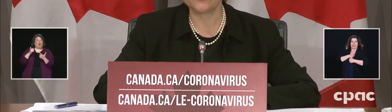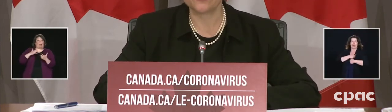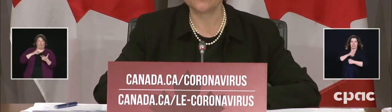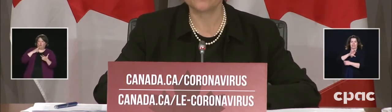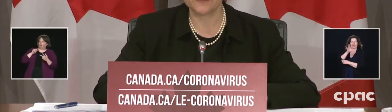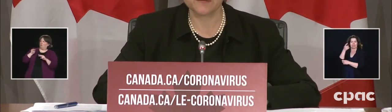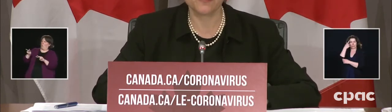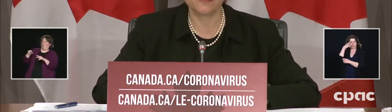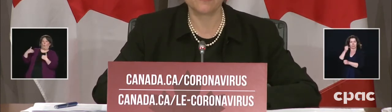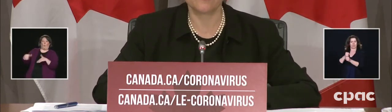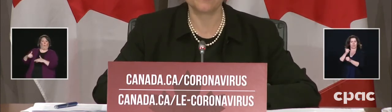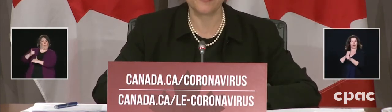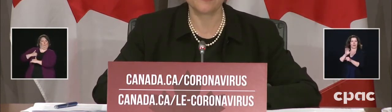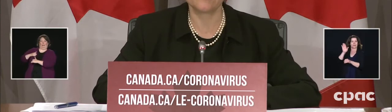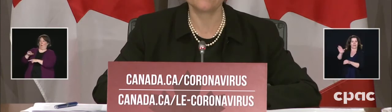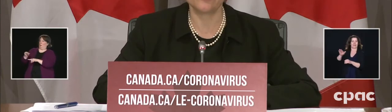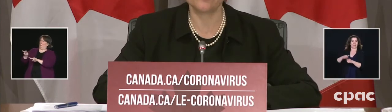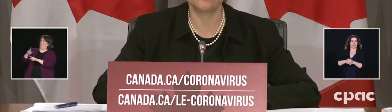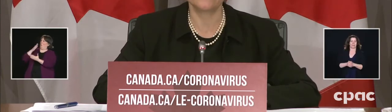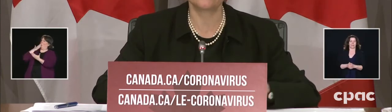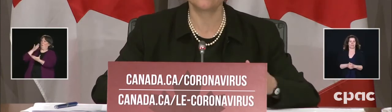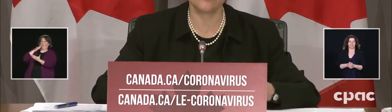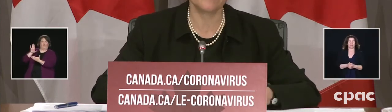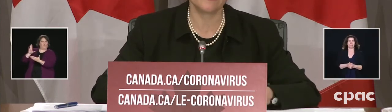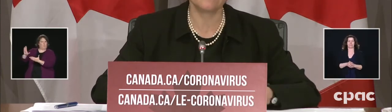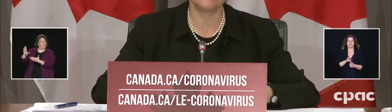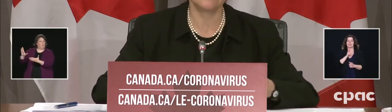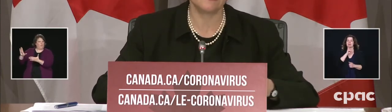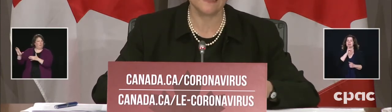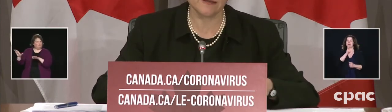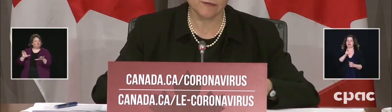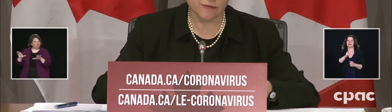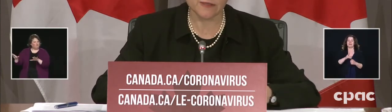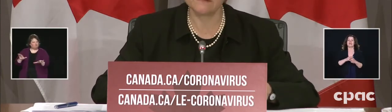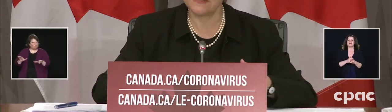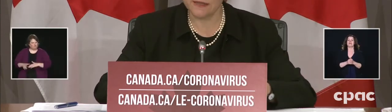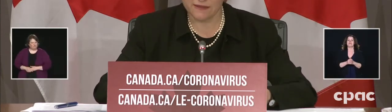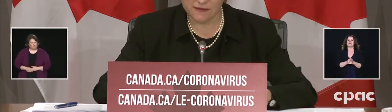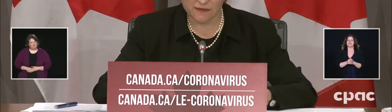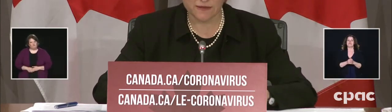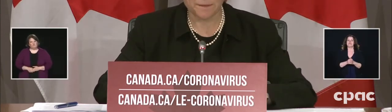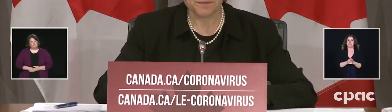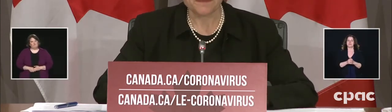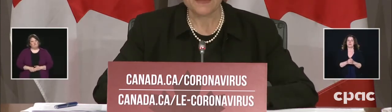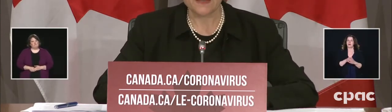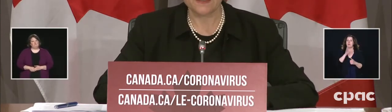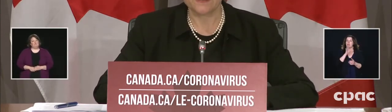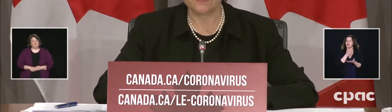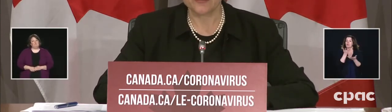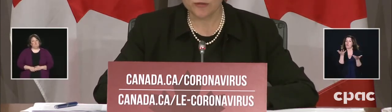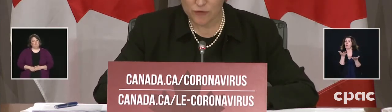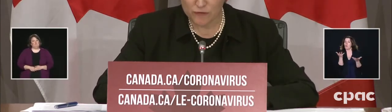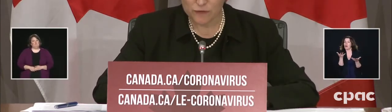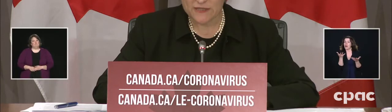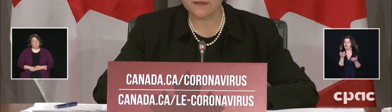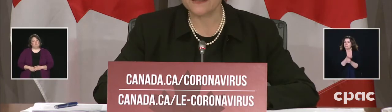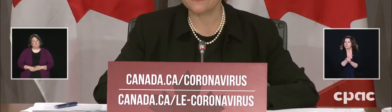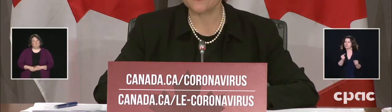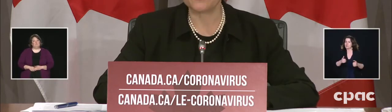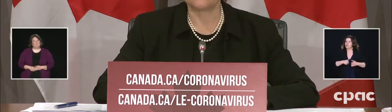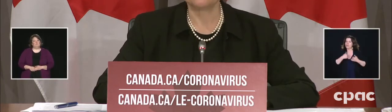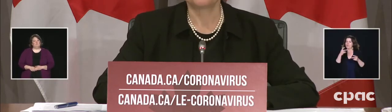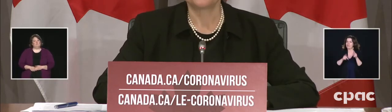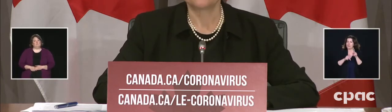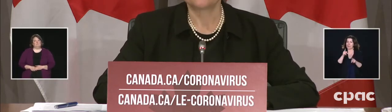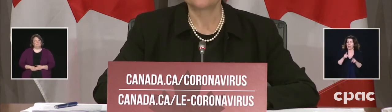peut dire que vraiment, on parle de sauver les vies des Canadiennes. Comme vous savez